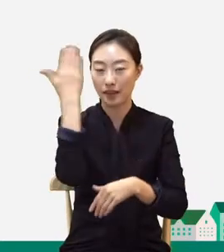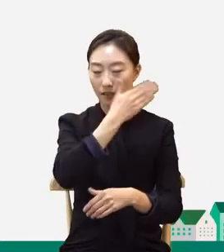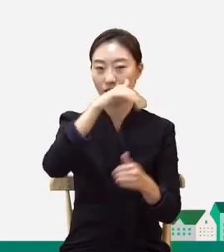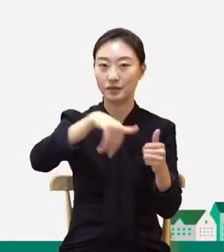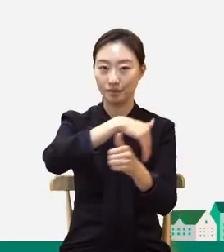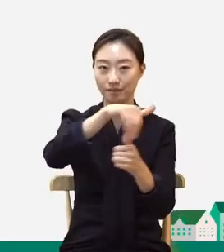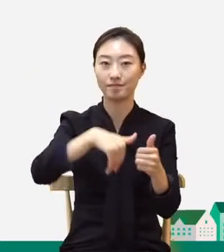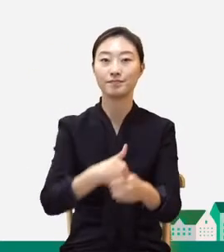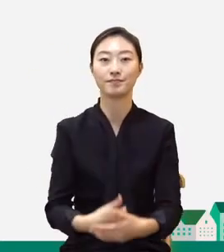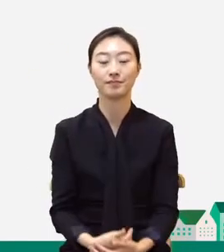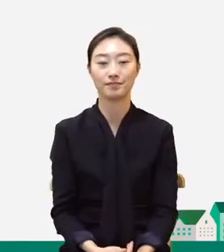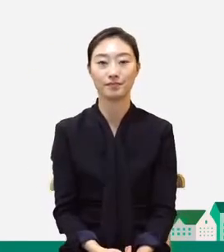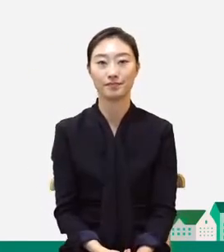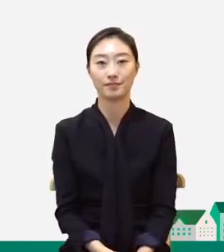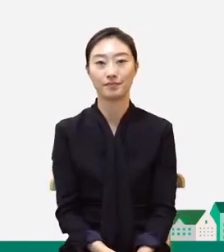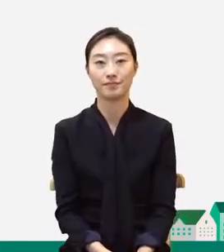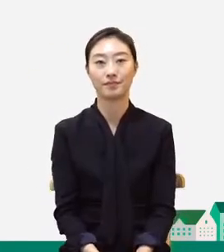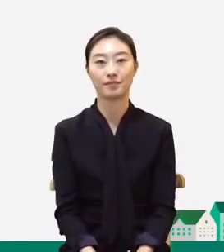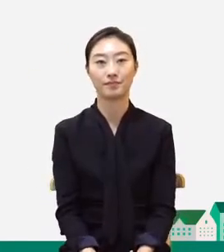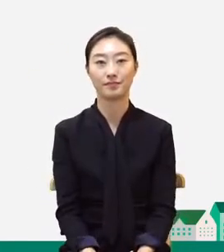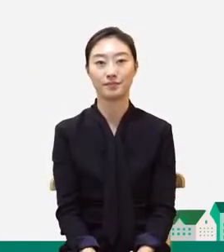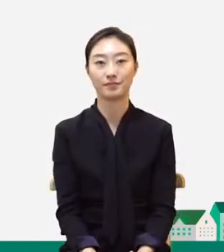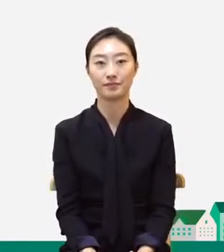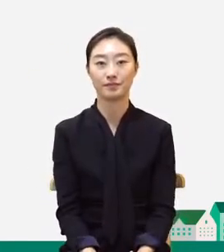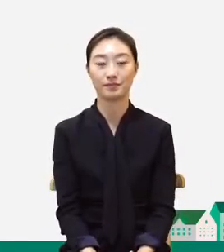쾌적하고 깨끗합니다.